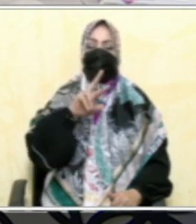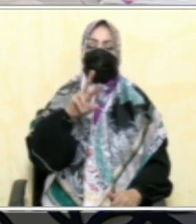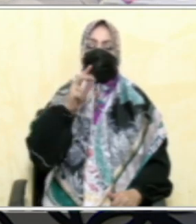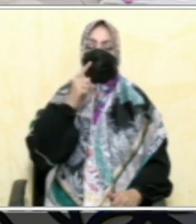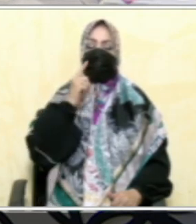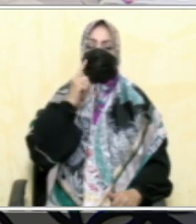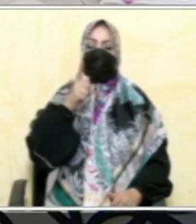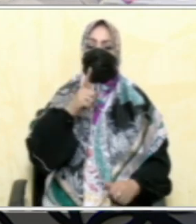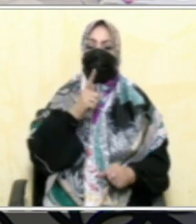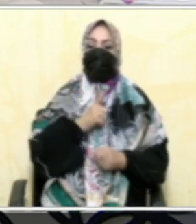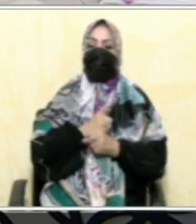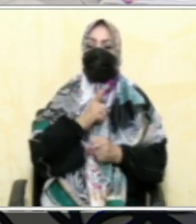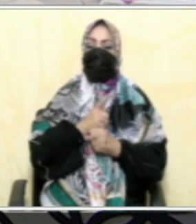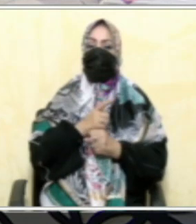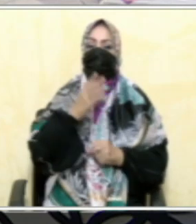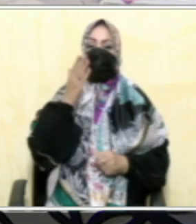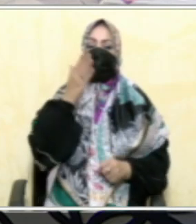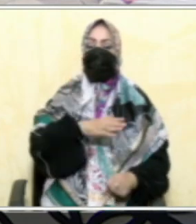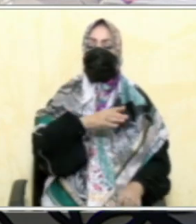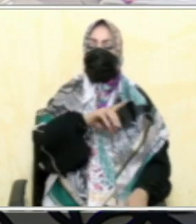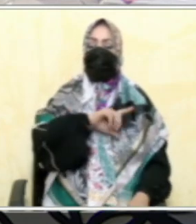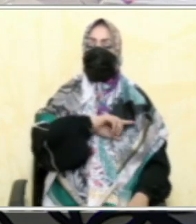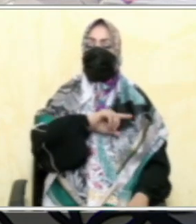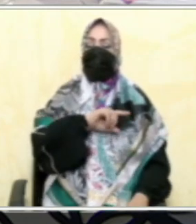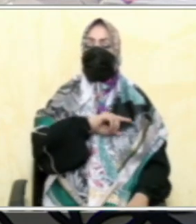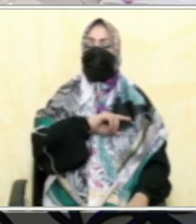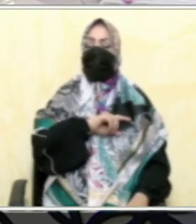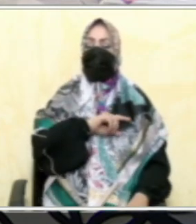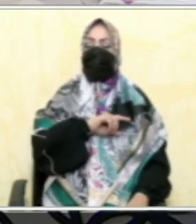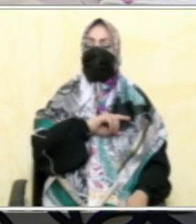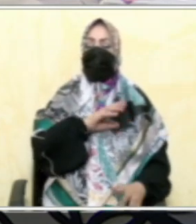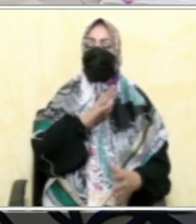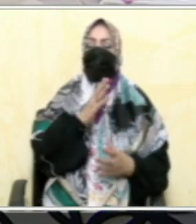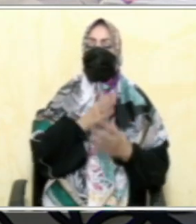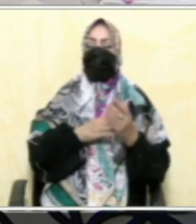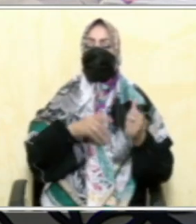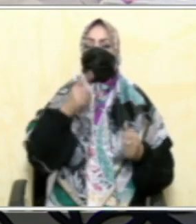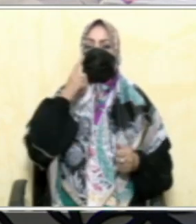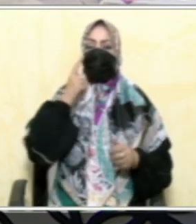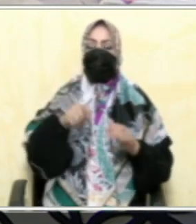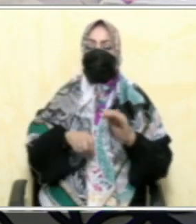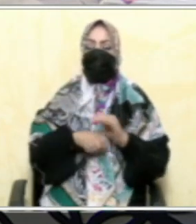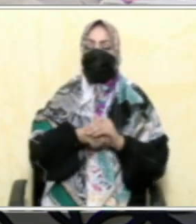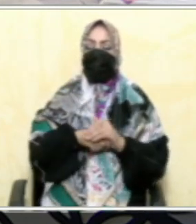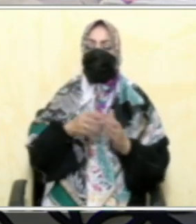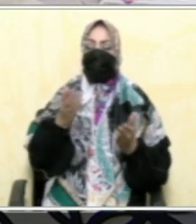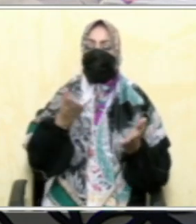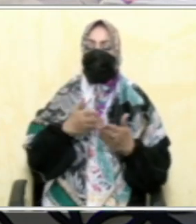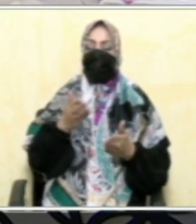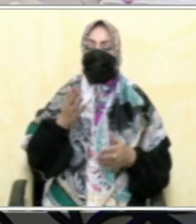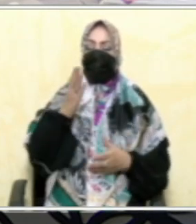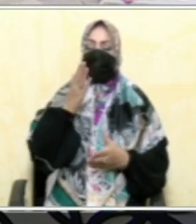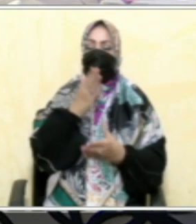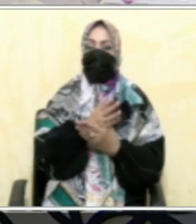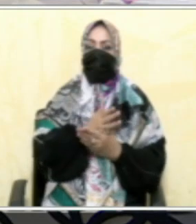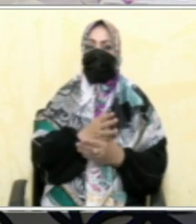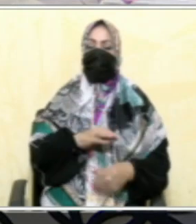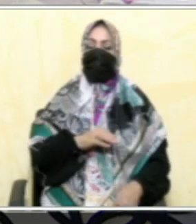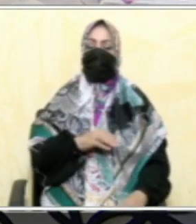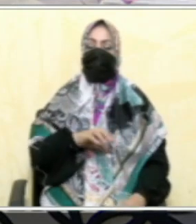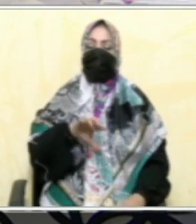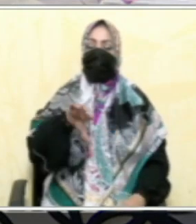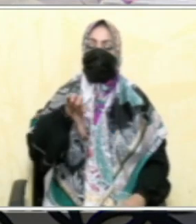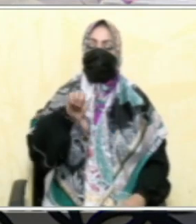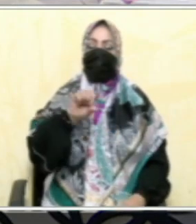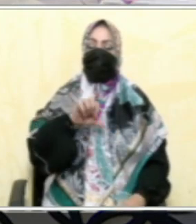نعم. تخشيش الشهادة الإعدادية حرام يعني الطالب بيطلع بشكل هو. تمام كلامك صحيح بارك الله فيك. نعم.